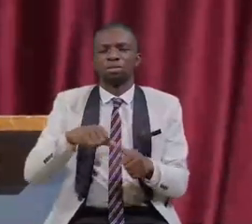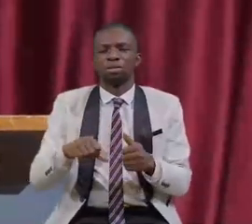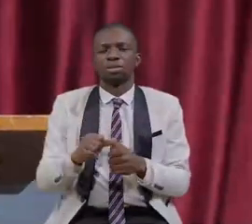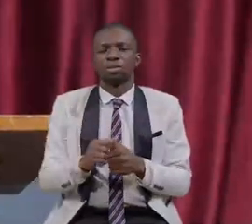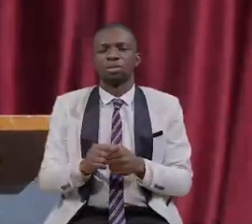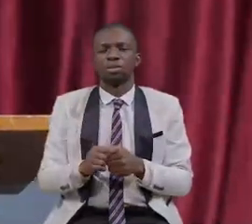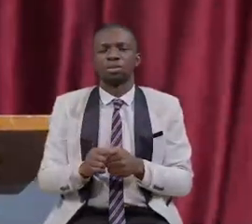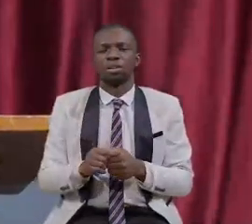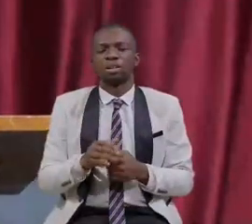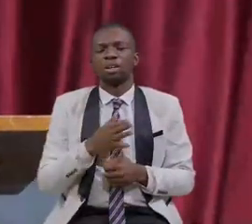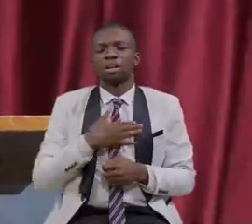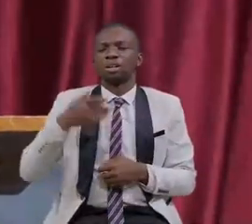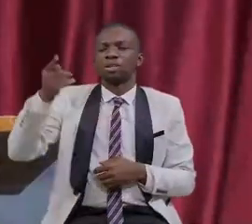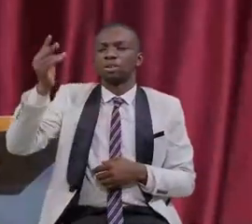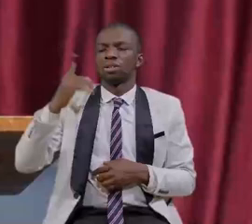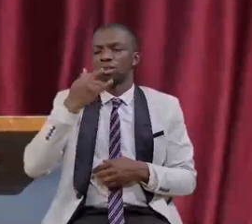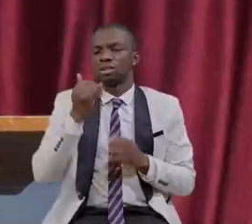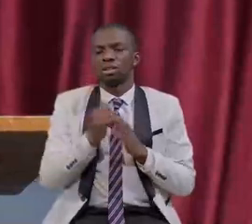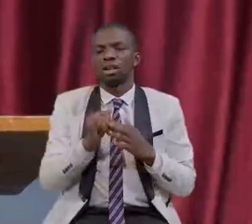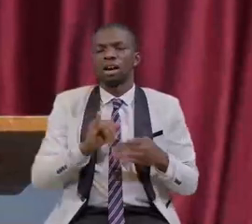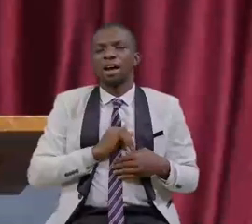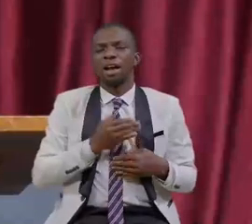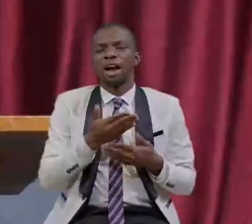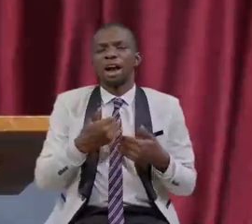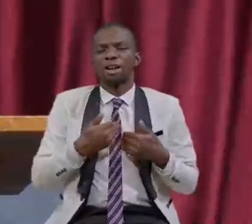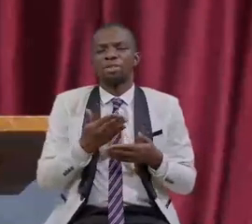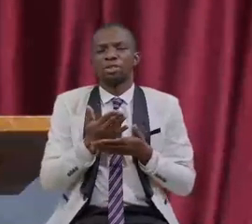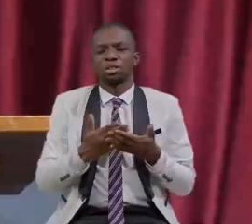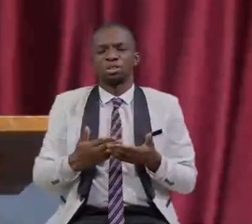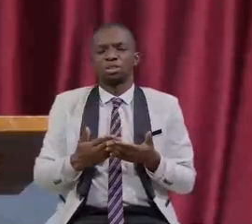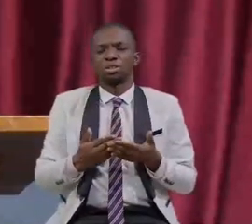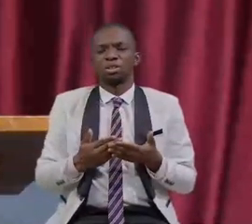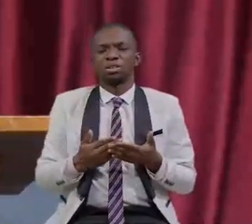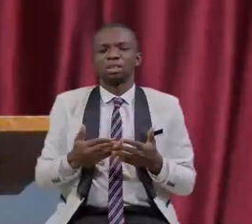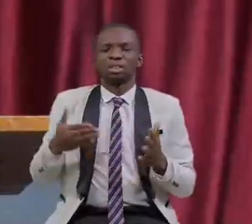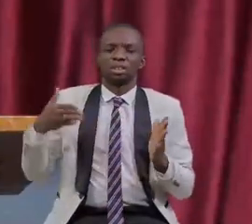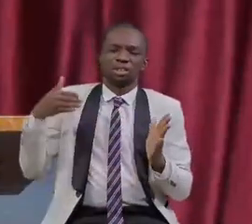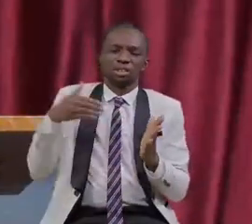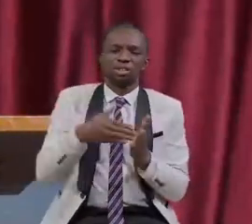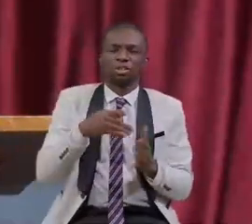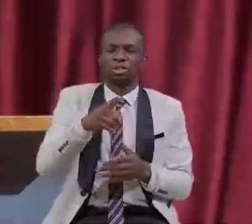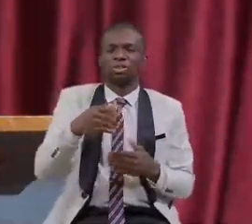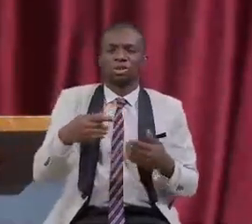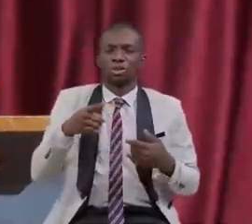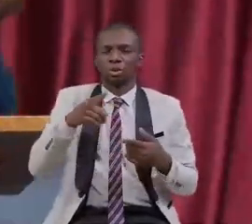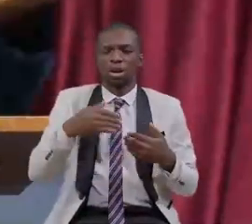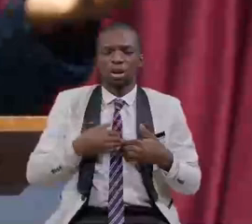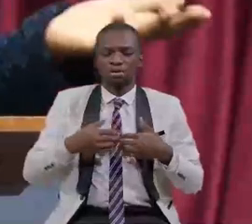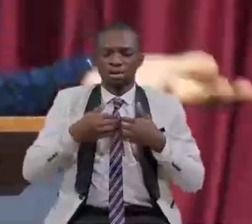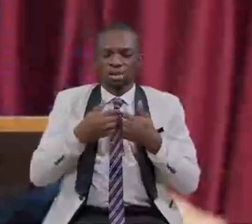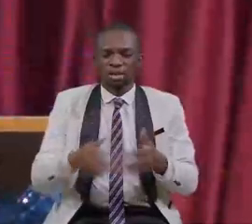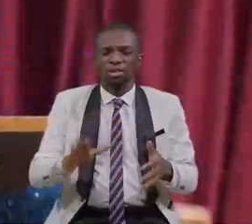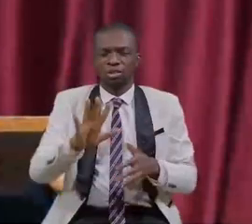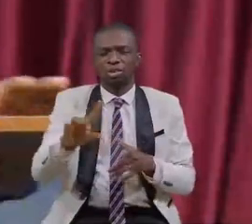Dieu dit, tu as fait ceci et cela, j'ai quelque chose contre toi. Tu as abandonné ton premier amour. Il